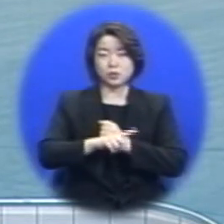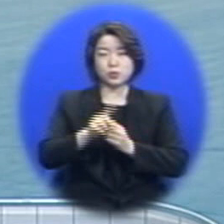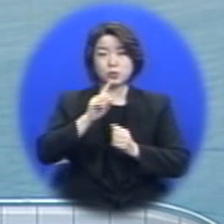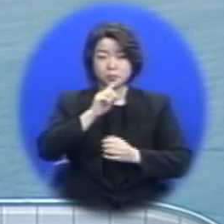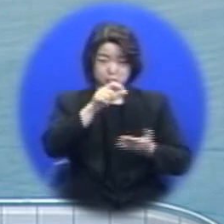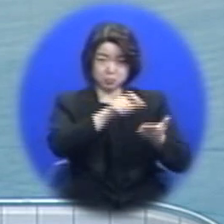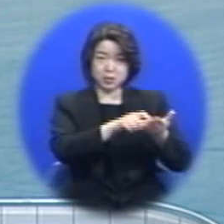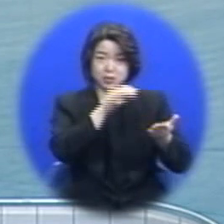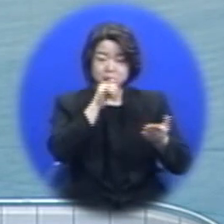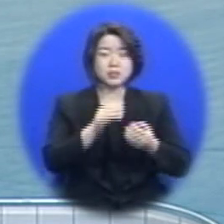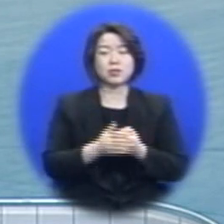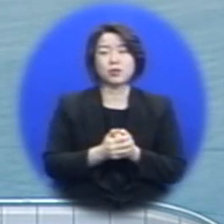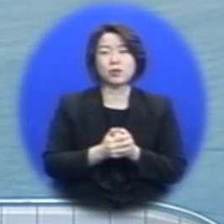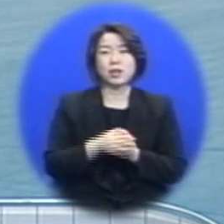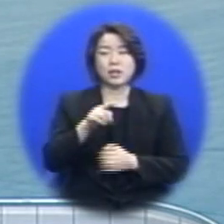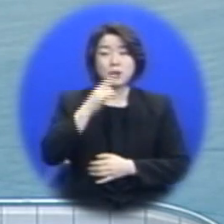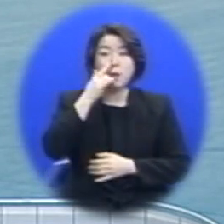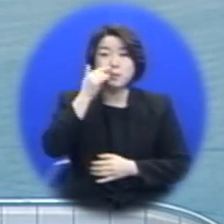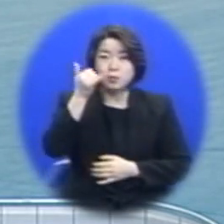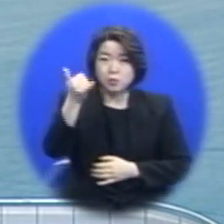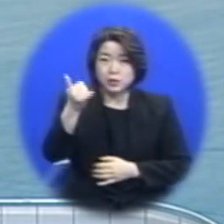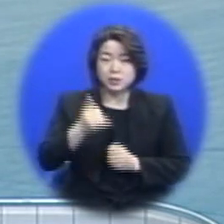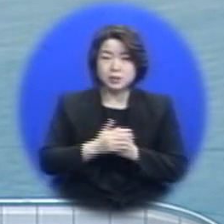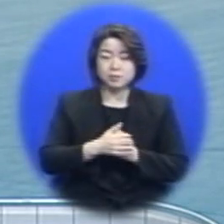말했습니다. 그것은 그 부모님과